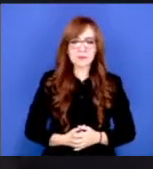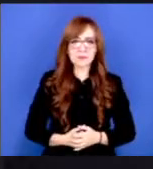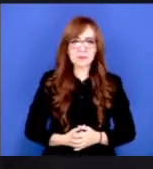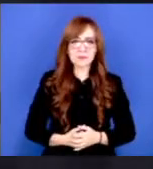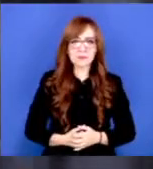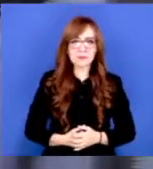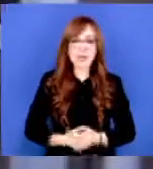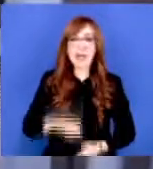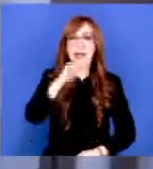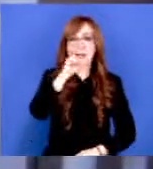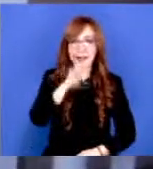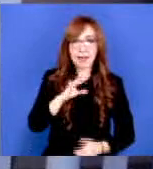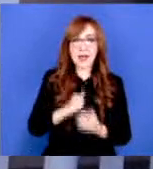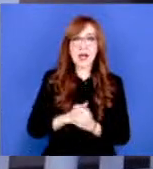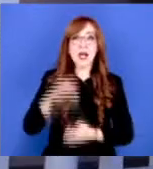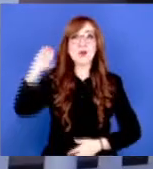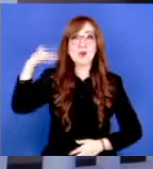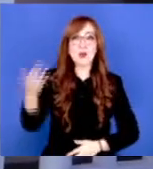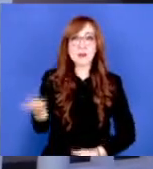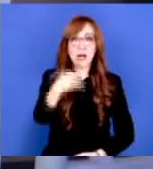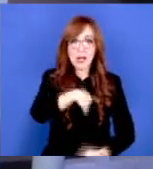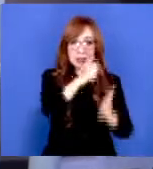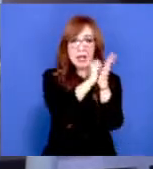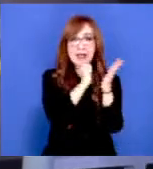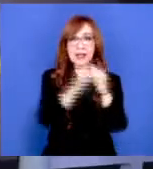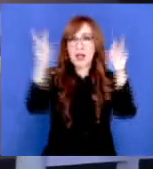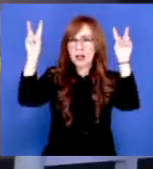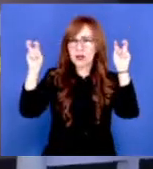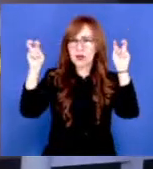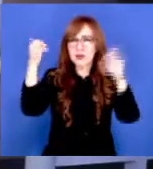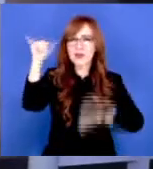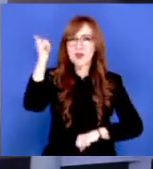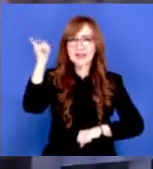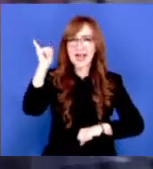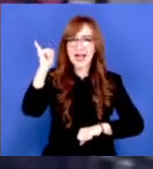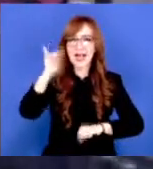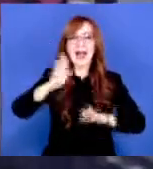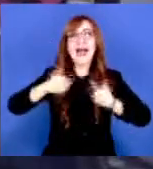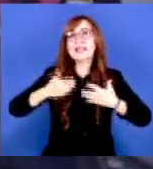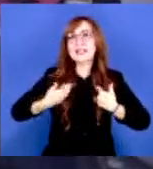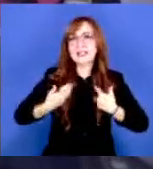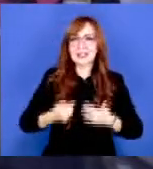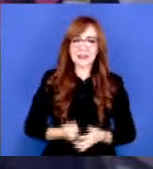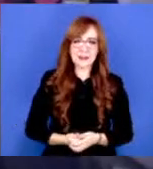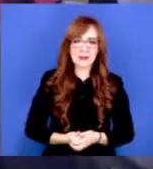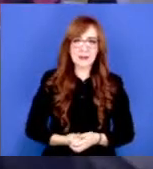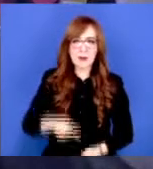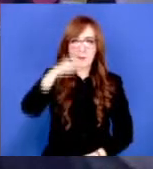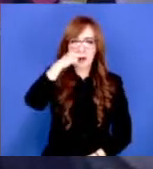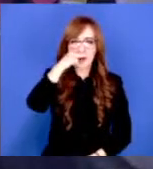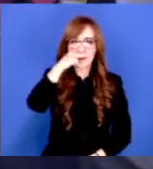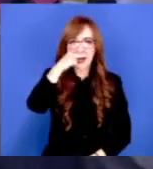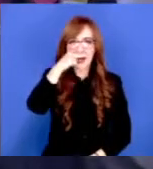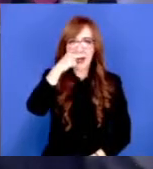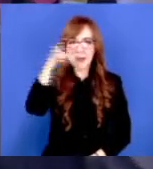Hal itu dinyatakan Kapolri Listio Sigit saat menghadiri acara bertajuk Jogja Asik di Yogyakarta. Sigit menegaskan dalam